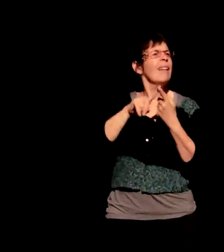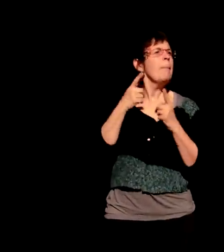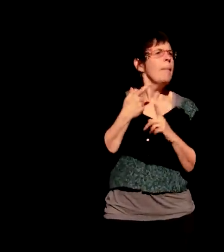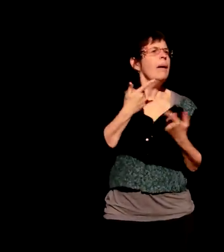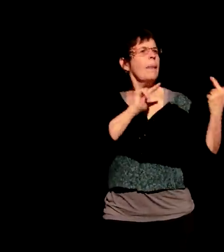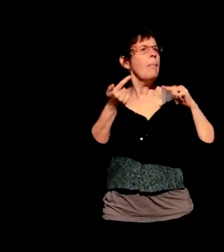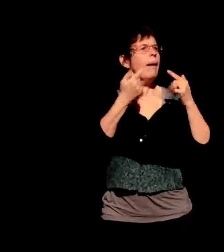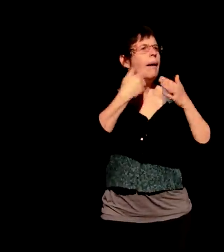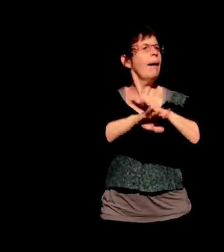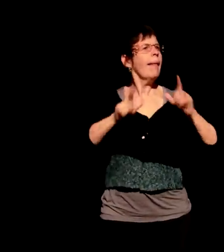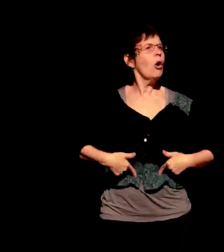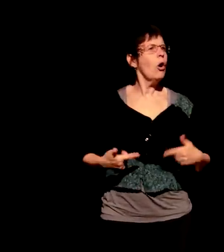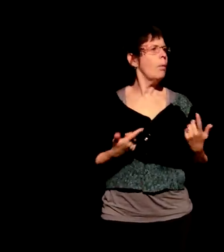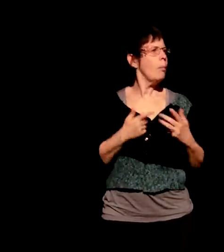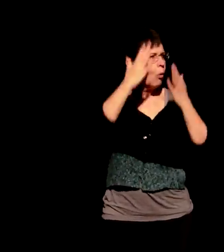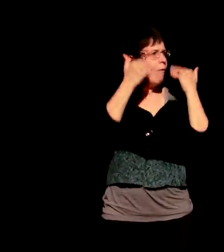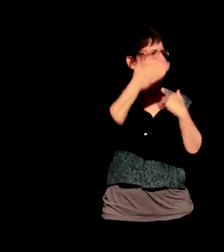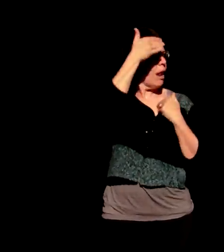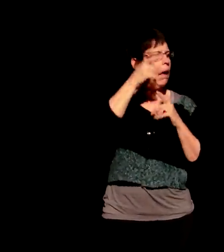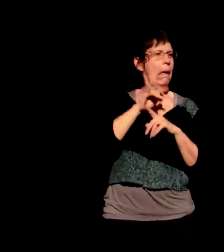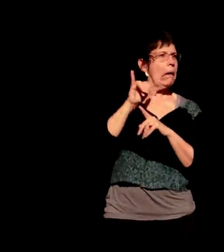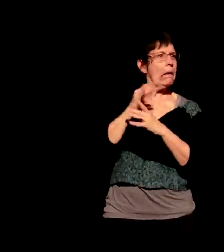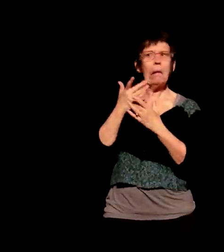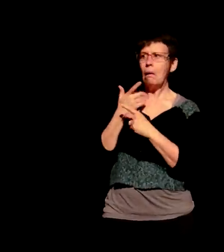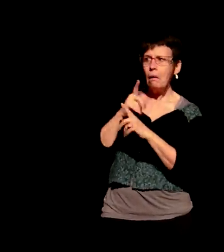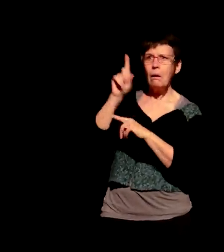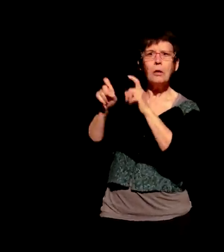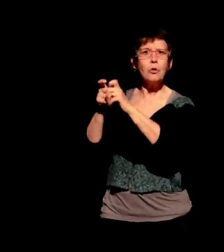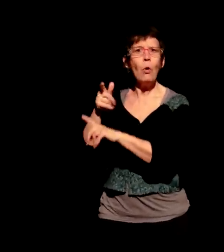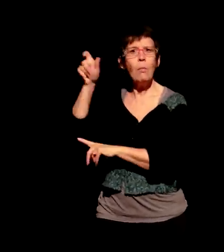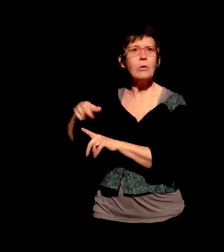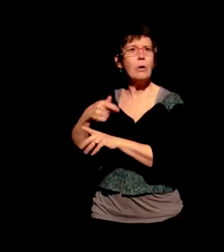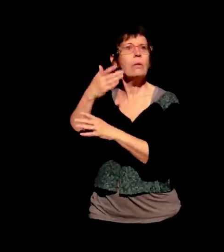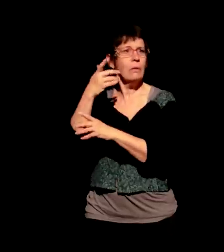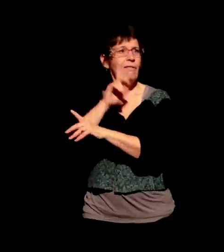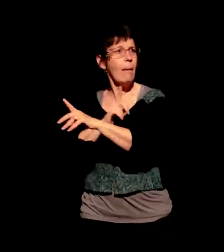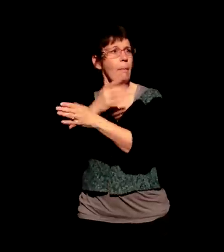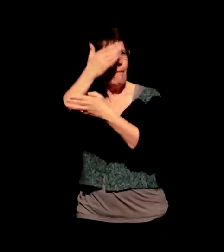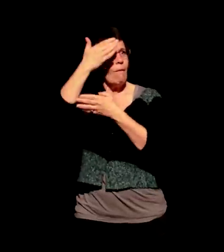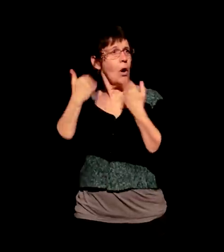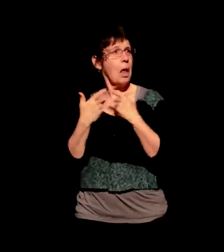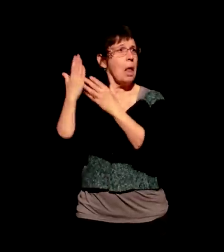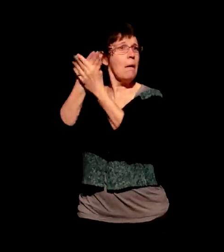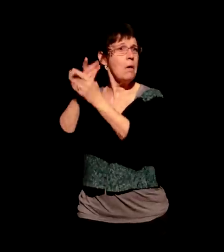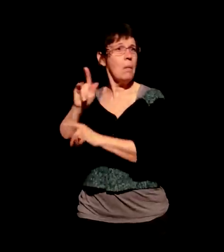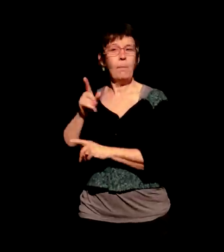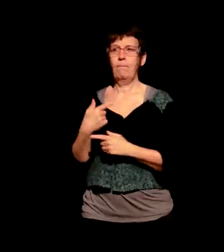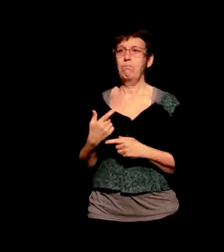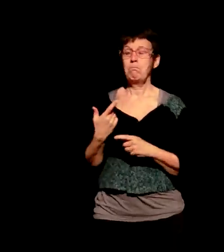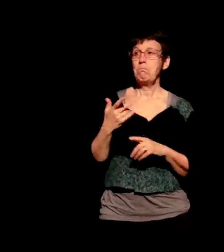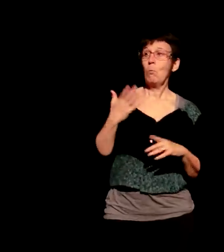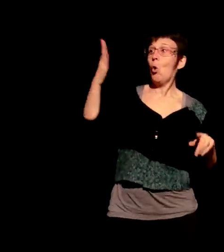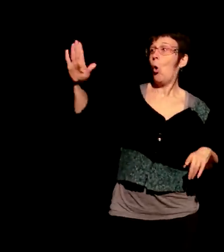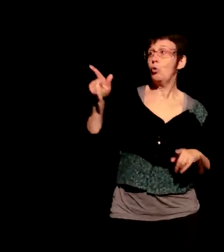l'école. Donc l'autre, c'est celui qui ne parle pas. C'est celui à qui on peut donner un nom. On peut l'appeler